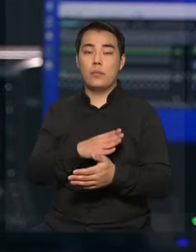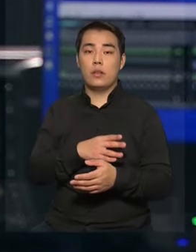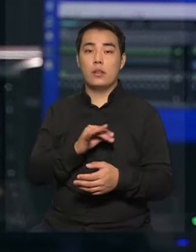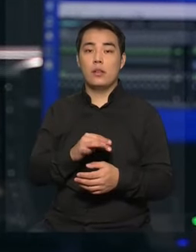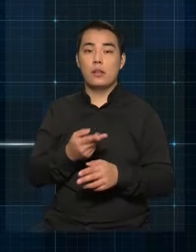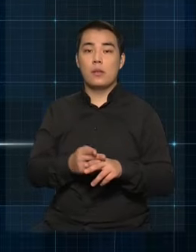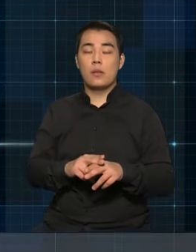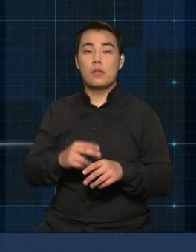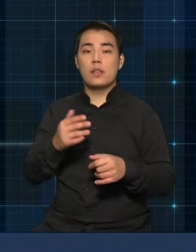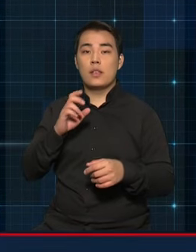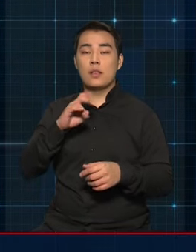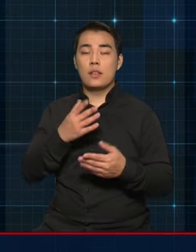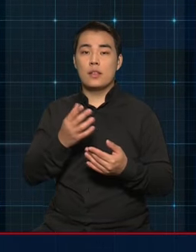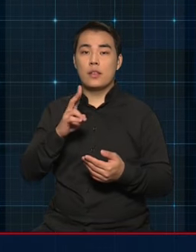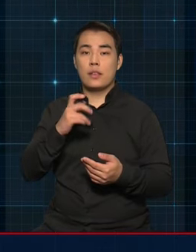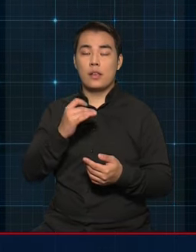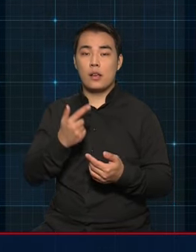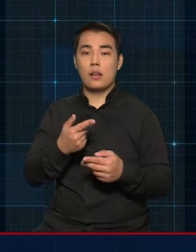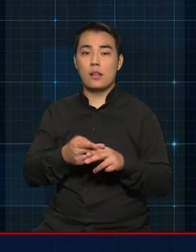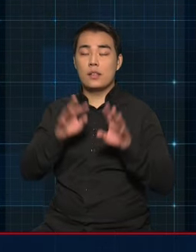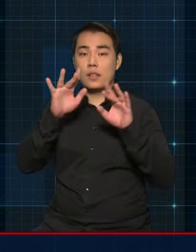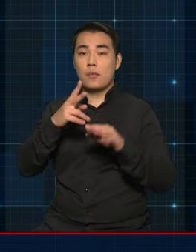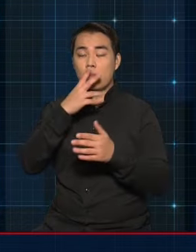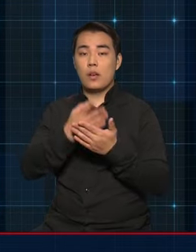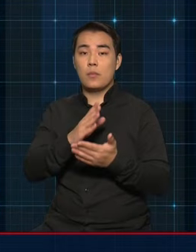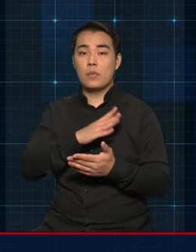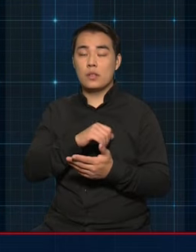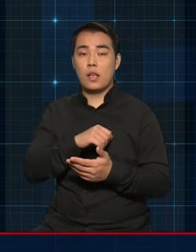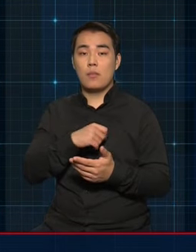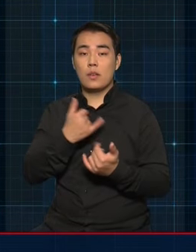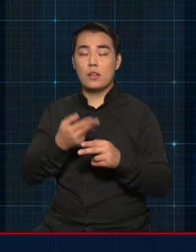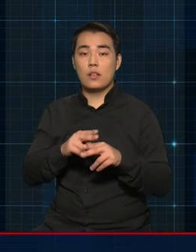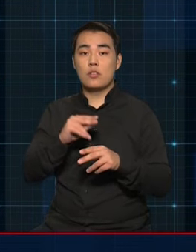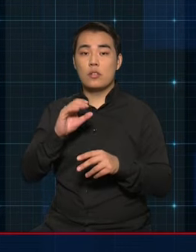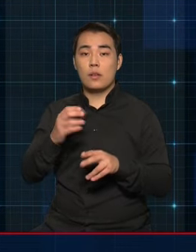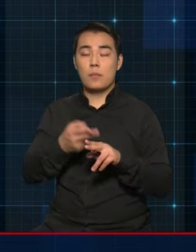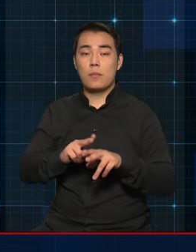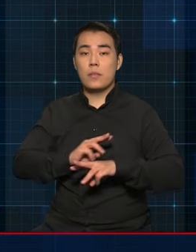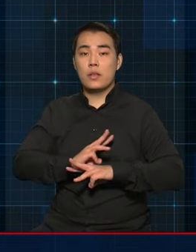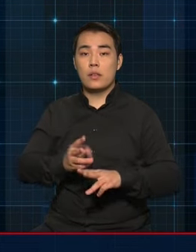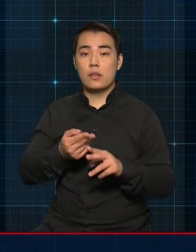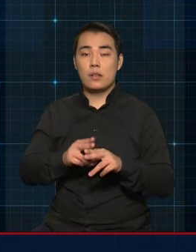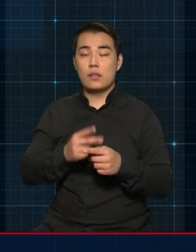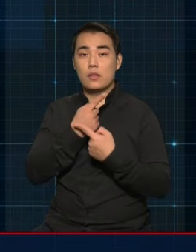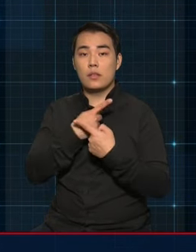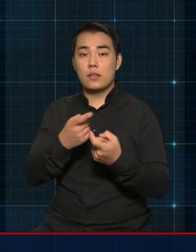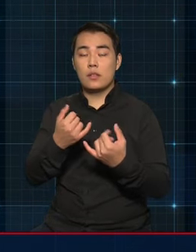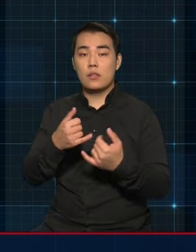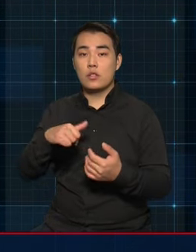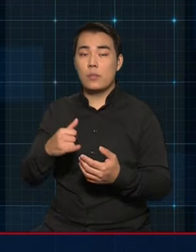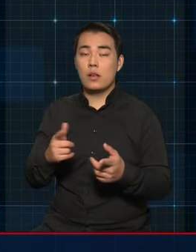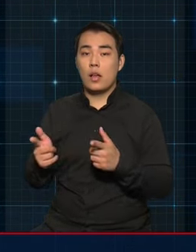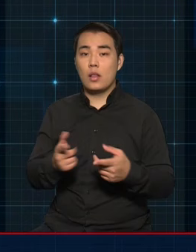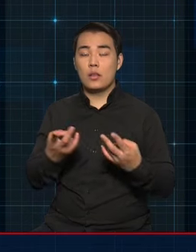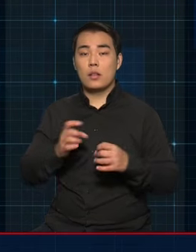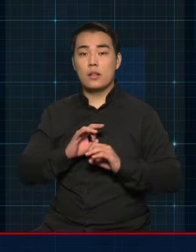ақ қар көкмізді жалаң аяқ тұрған тұрғындарды да байқадық. Осыған орай төтенше жағдайлар министрлігі дабыл чемоданын әзірлеп